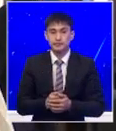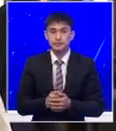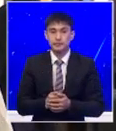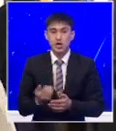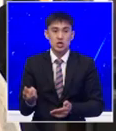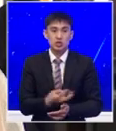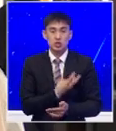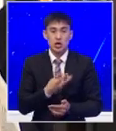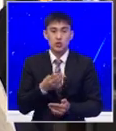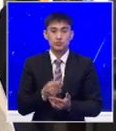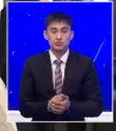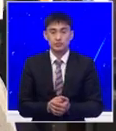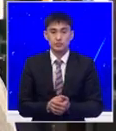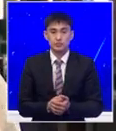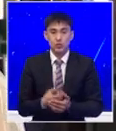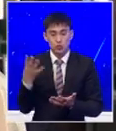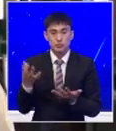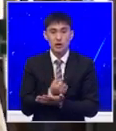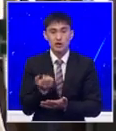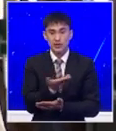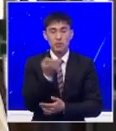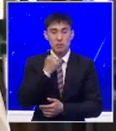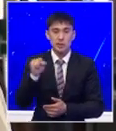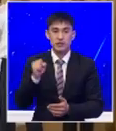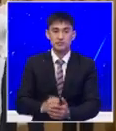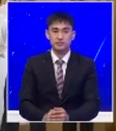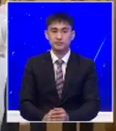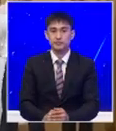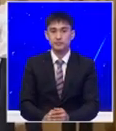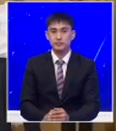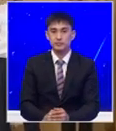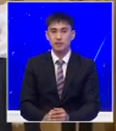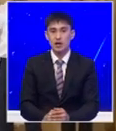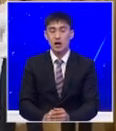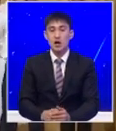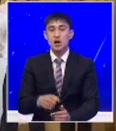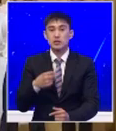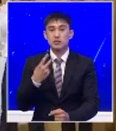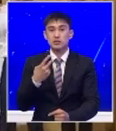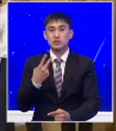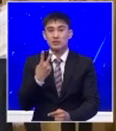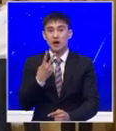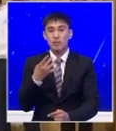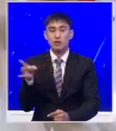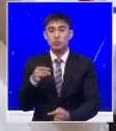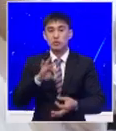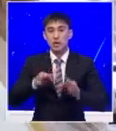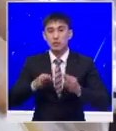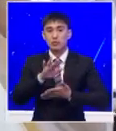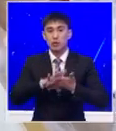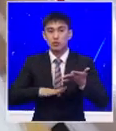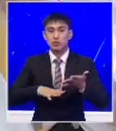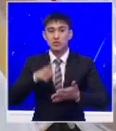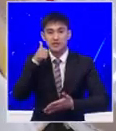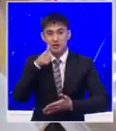я желаю успехов, а нам победу, конечно. Остальные 2 этапа республиканской олимпиады продолжатся